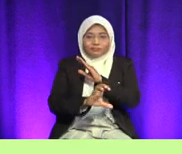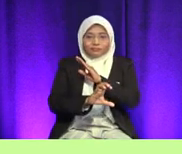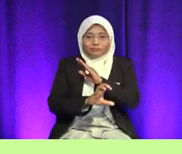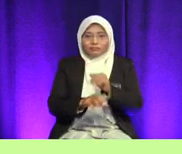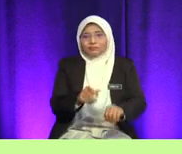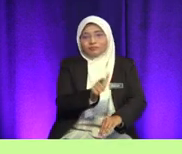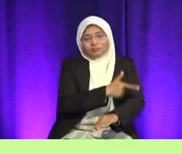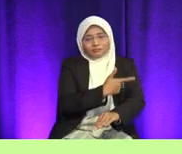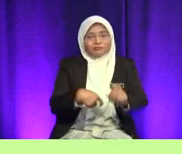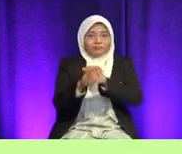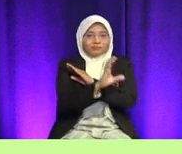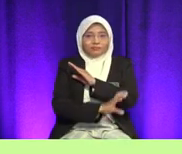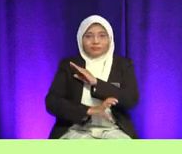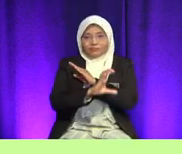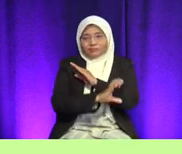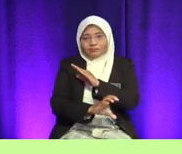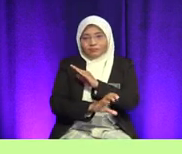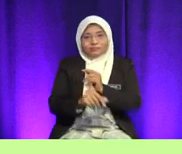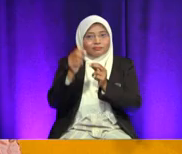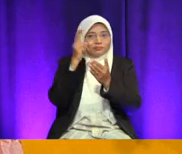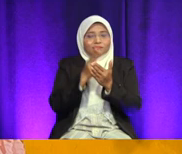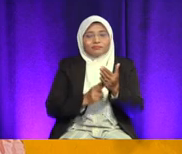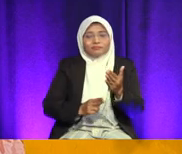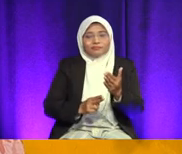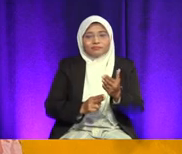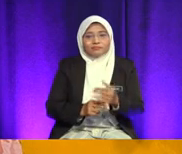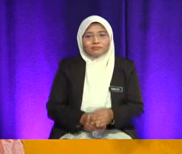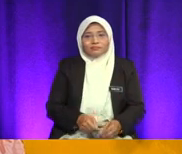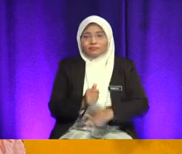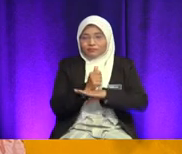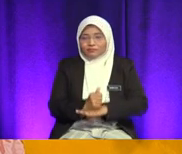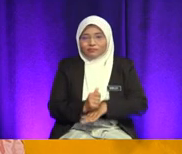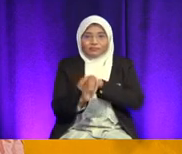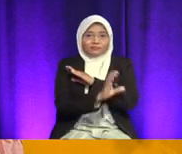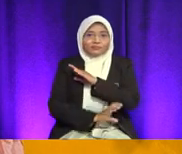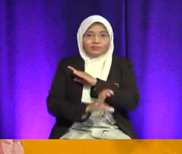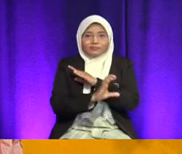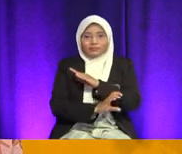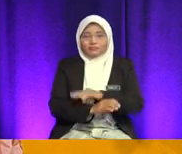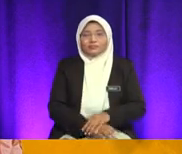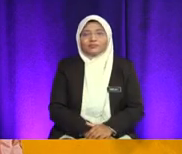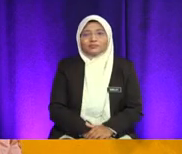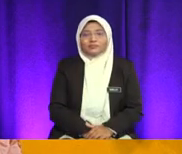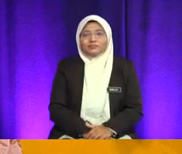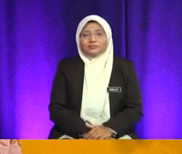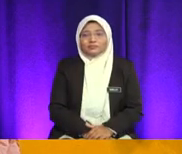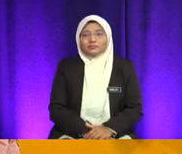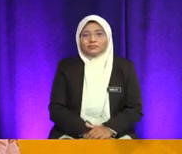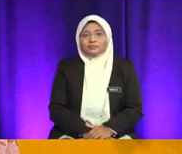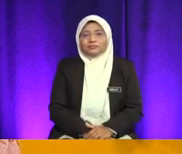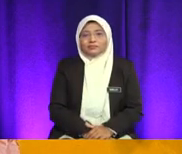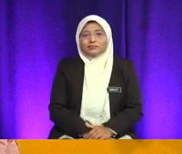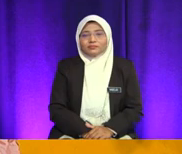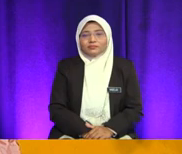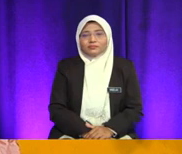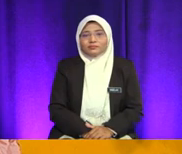menghargai adat dan warisan negara jadi sebagai di bulan kebangsaan